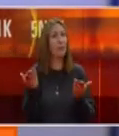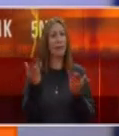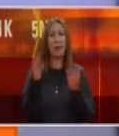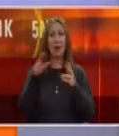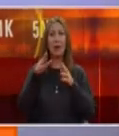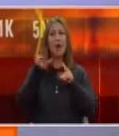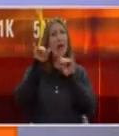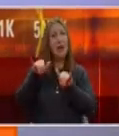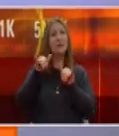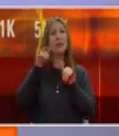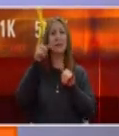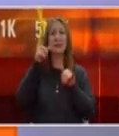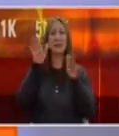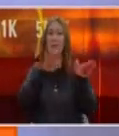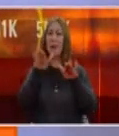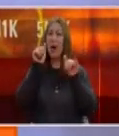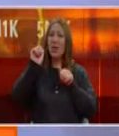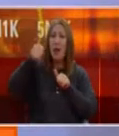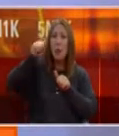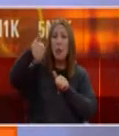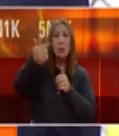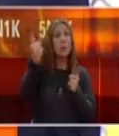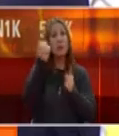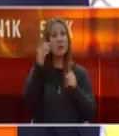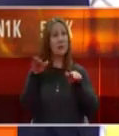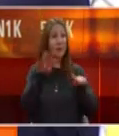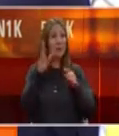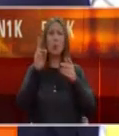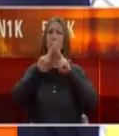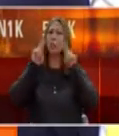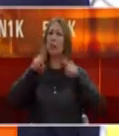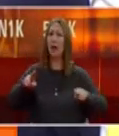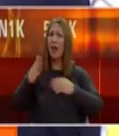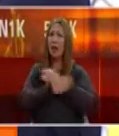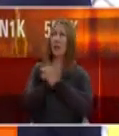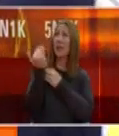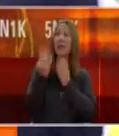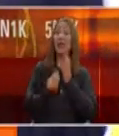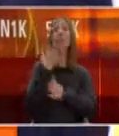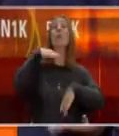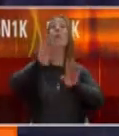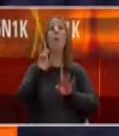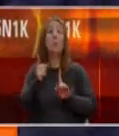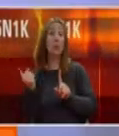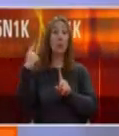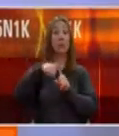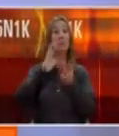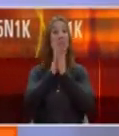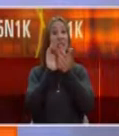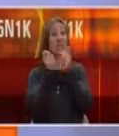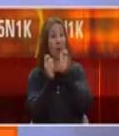depreminde de aynı şeyi yaşadık. Allah korusun yarın bir gün herhangi bir afette de uluslararası yardımın gelmesi yetmiyor. Bir de bunları